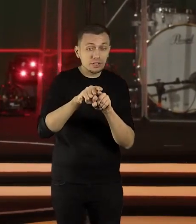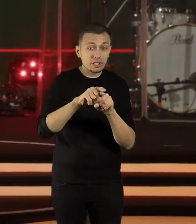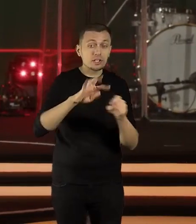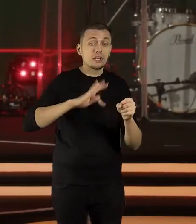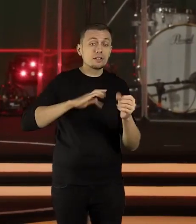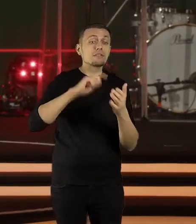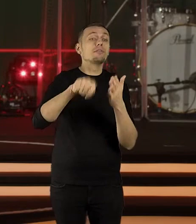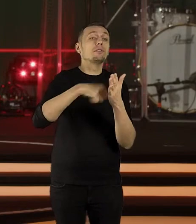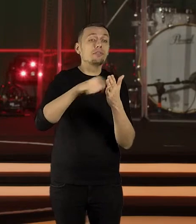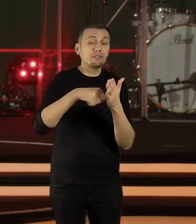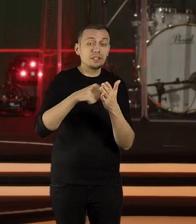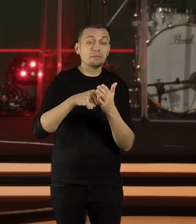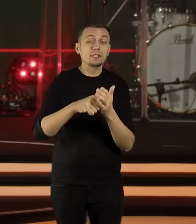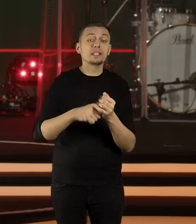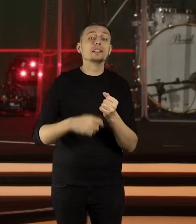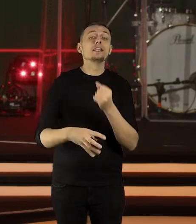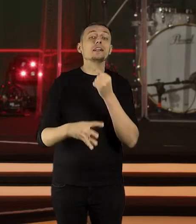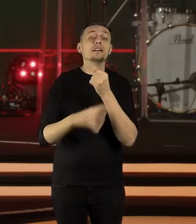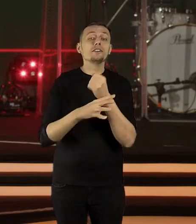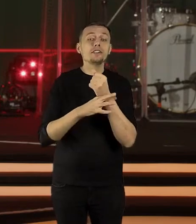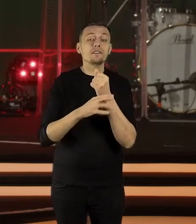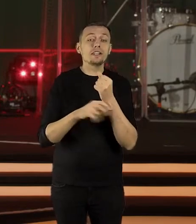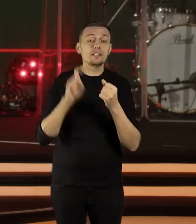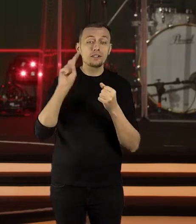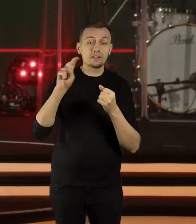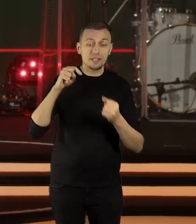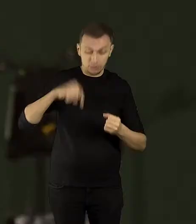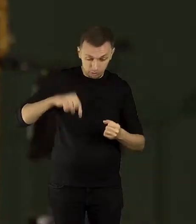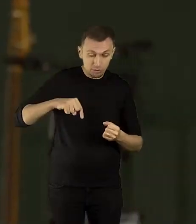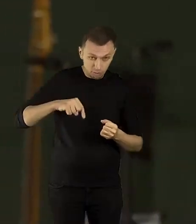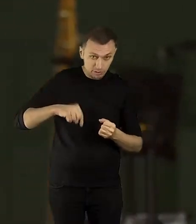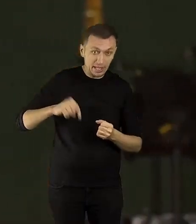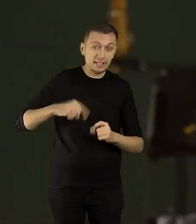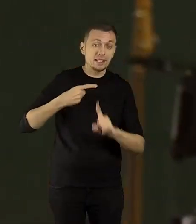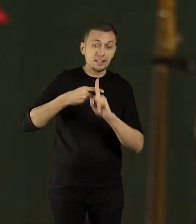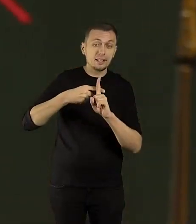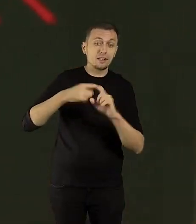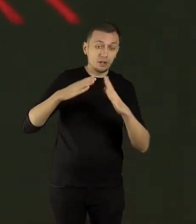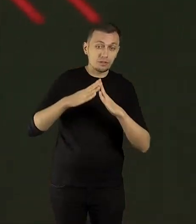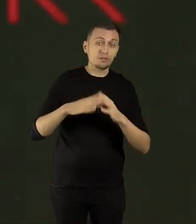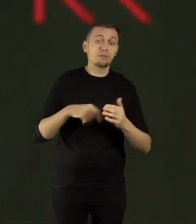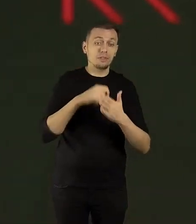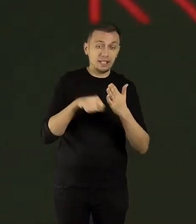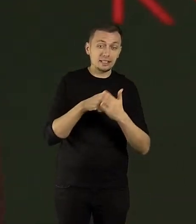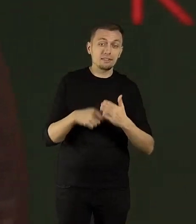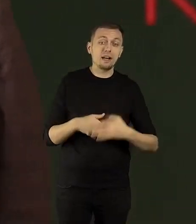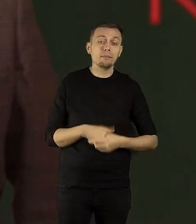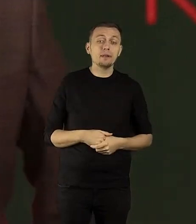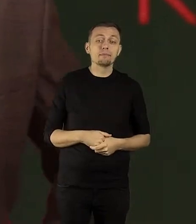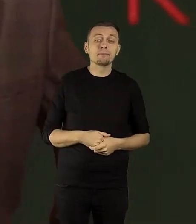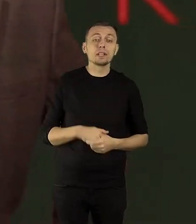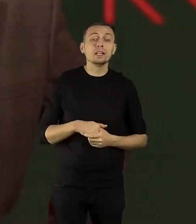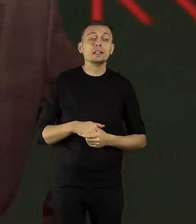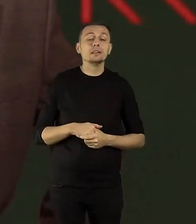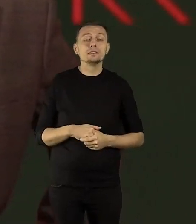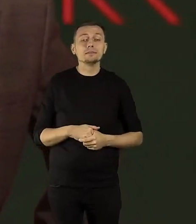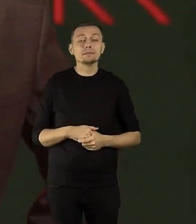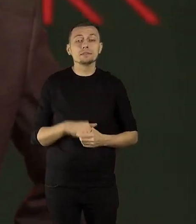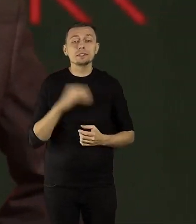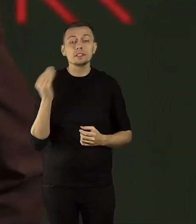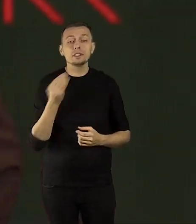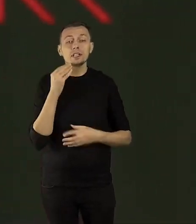tutaj. 90 sekund przesłania o Jezusie. Ale powiem wam jeszcze jedną historię. Mój przyjaciel,